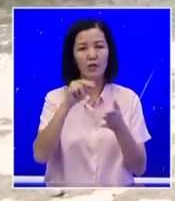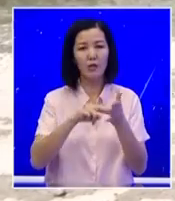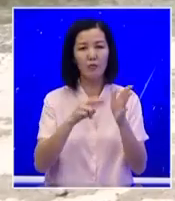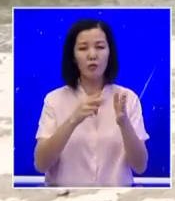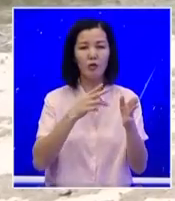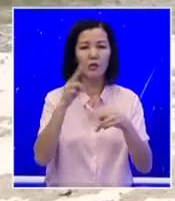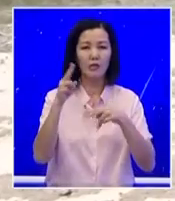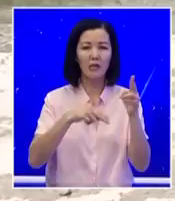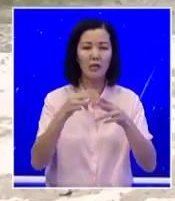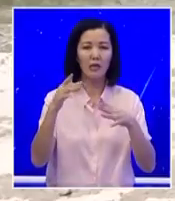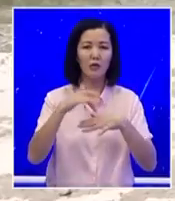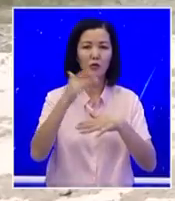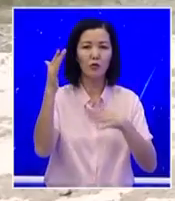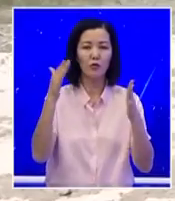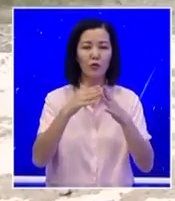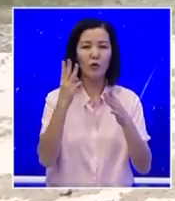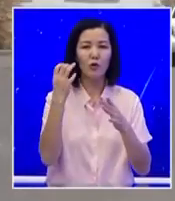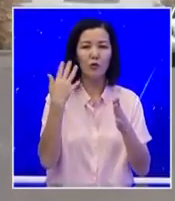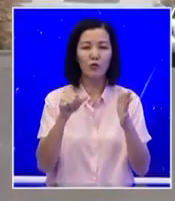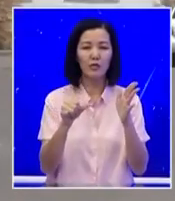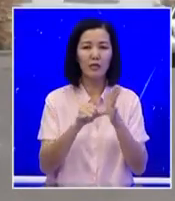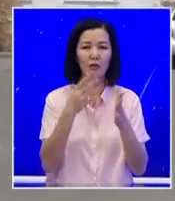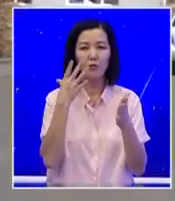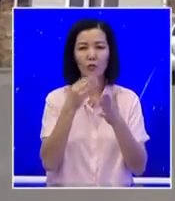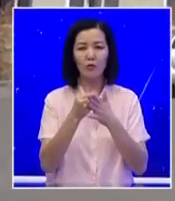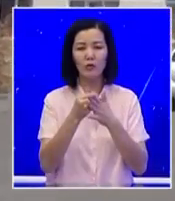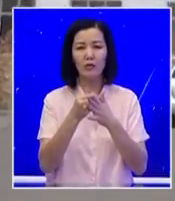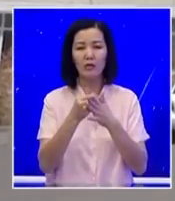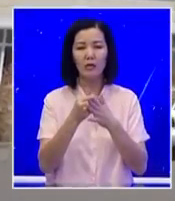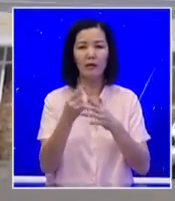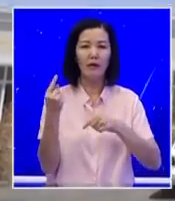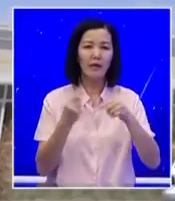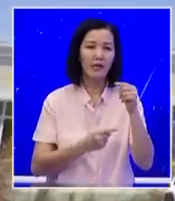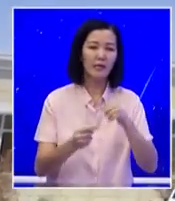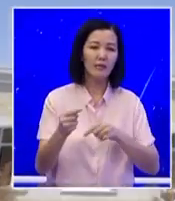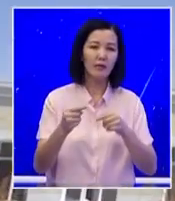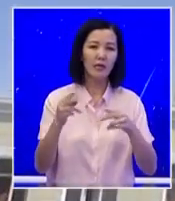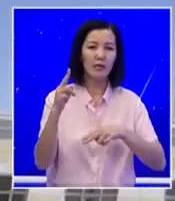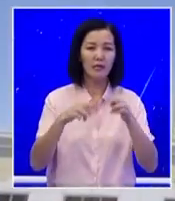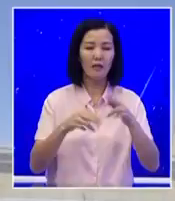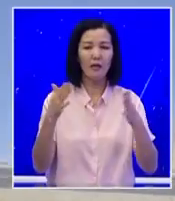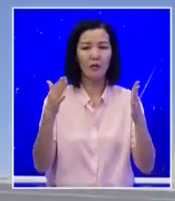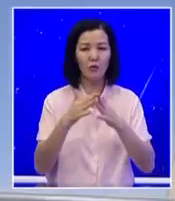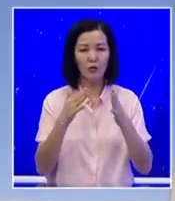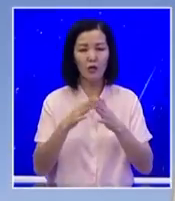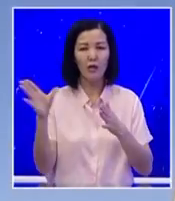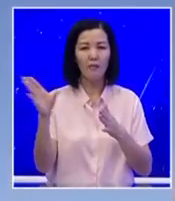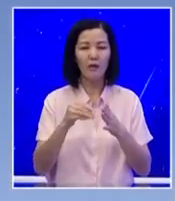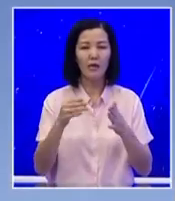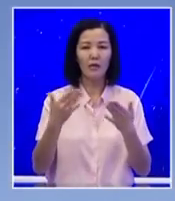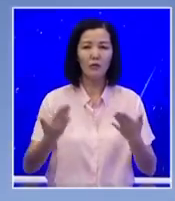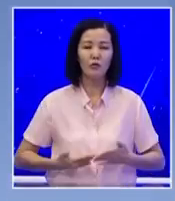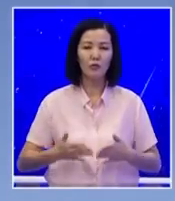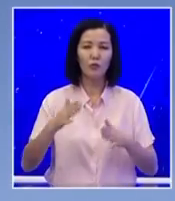тұрғын үйлер. Ал қалған 336-ы коммерциялық негізде. Яғни кәсіпкерлер салған баспаналар. Мұның барлығы тұрғын үй жинақ банк